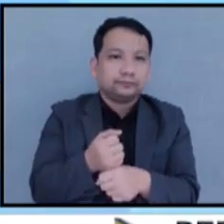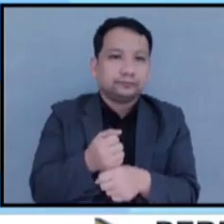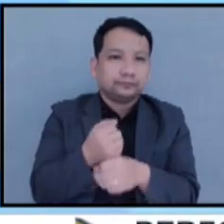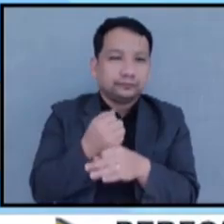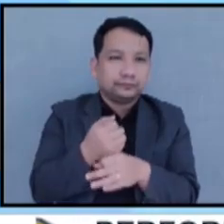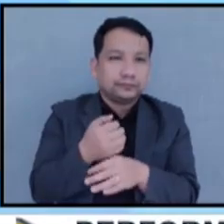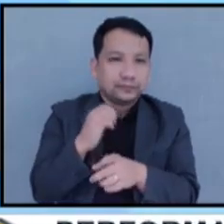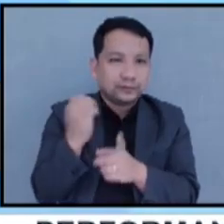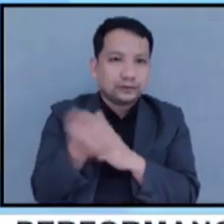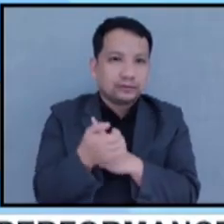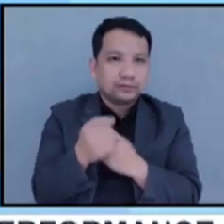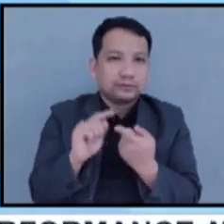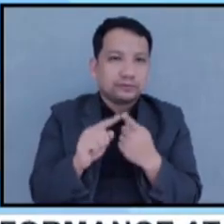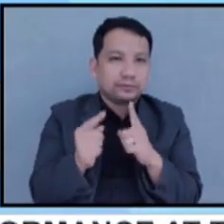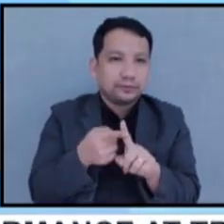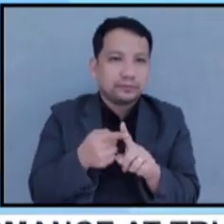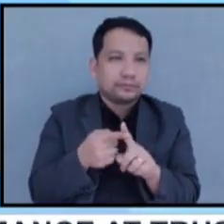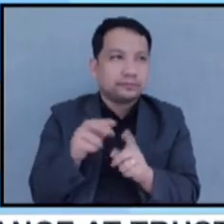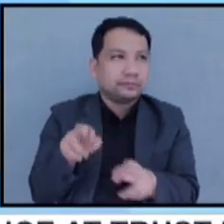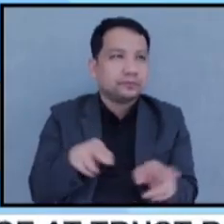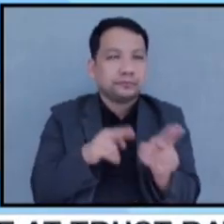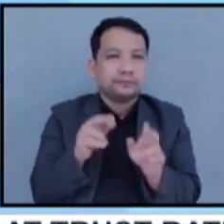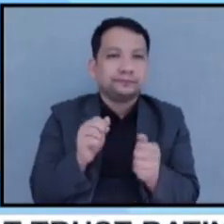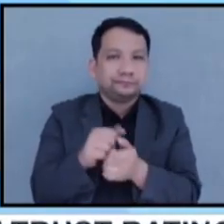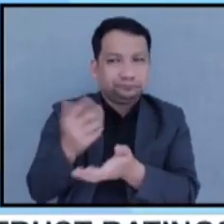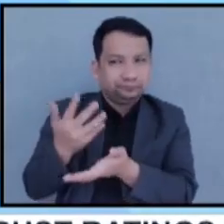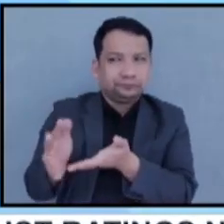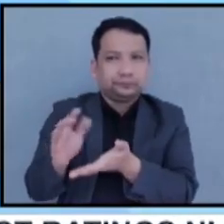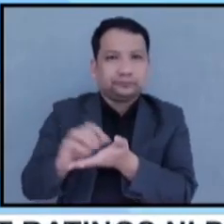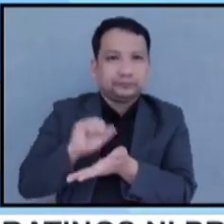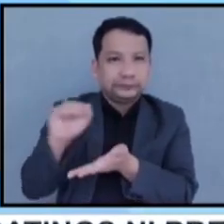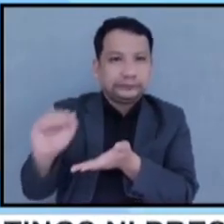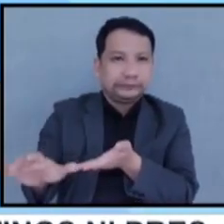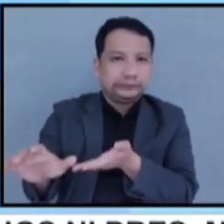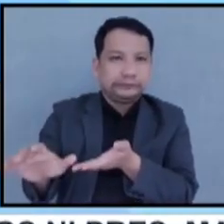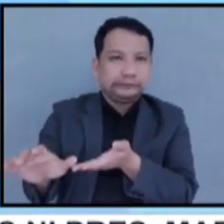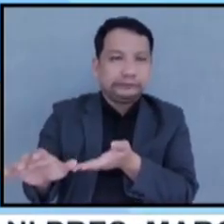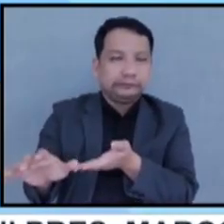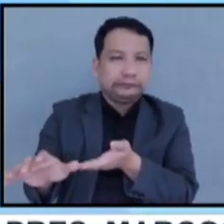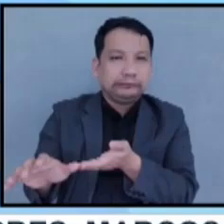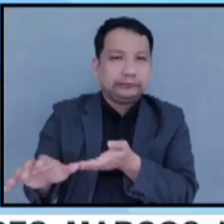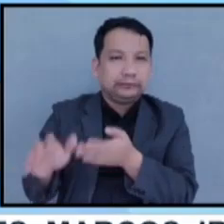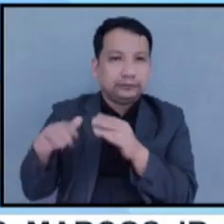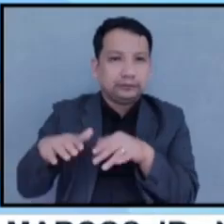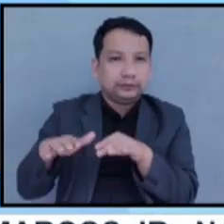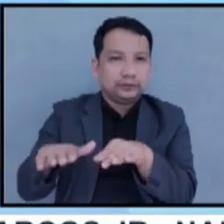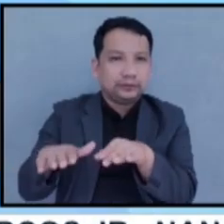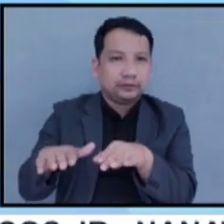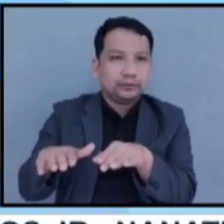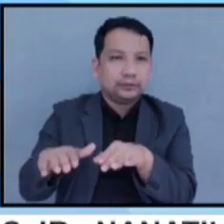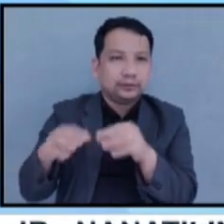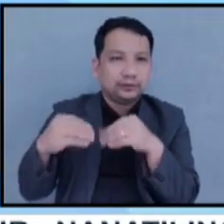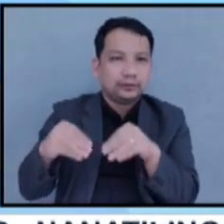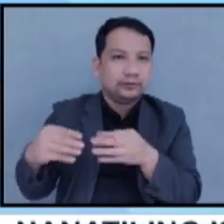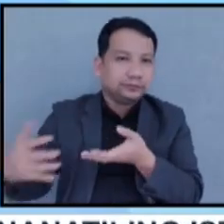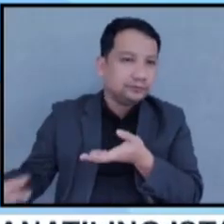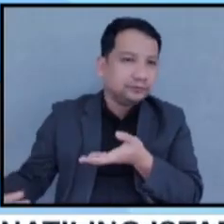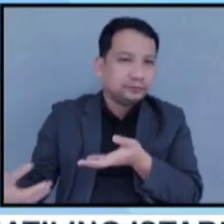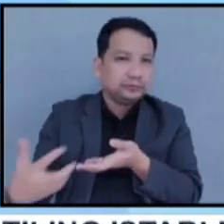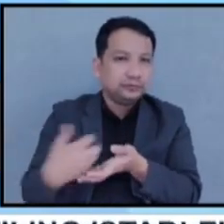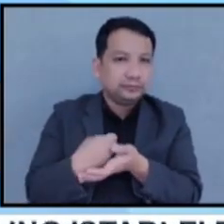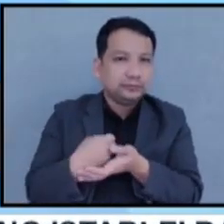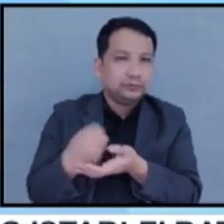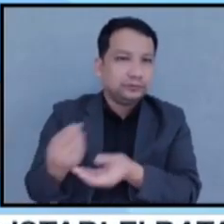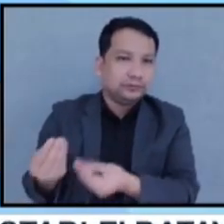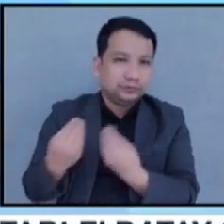siya, no, environment friendly, kasi instead of wasting po ito at itatapon na lang kasi ng mga nananahi po sa atin sa palengke, ay binibigay